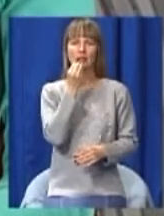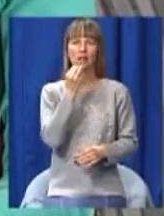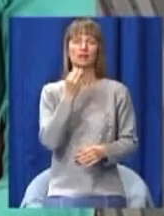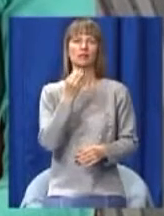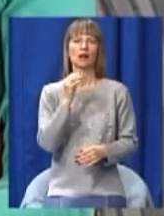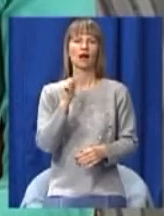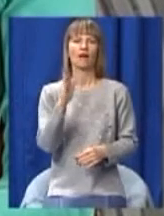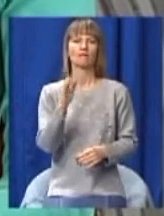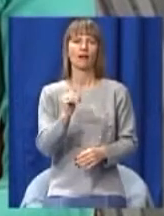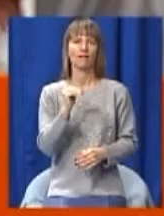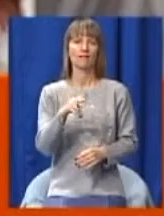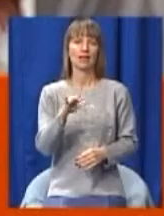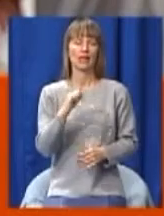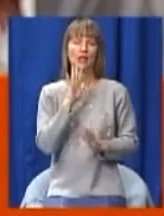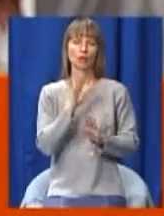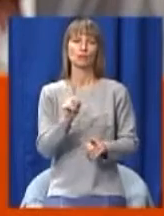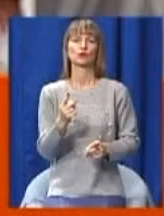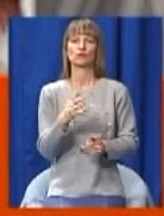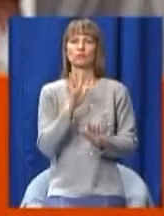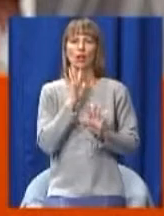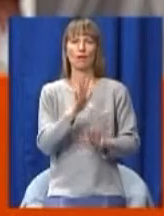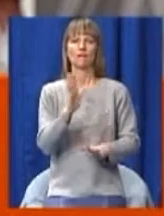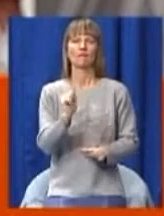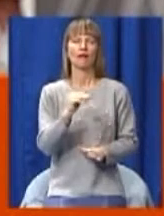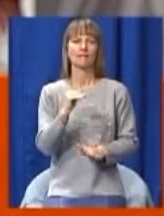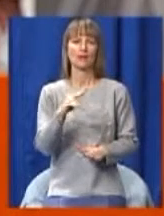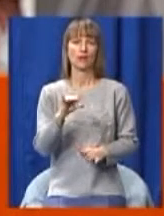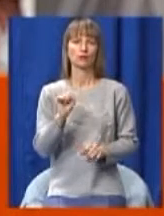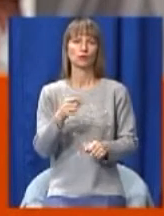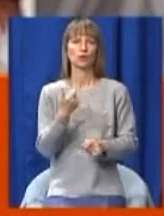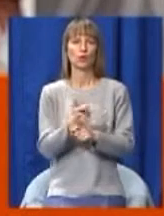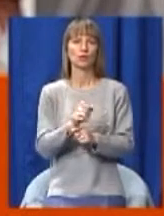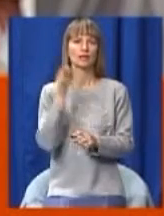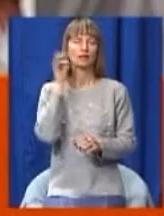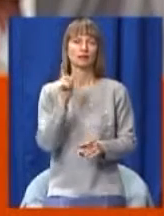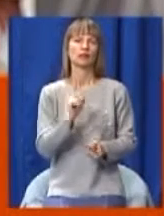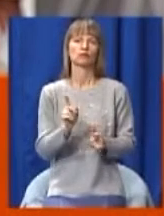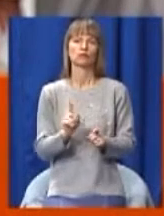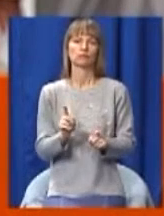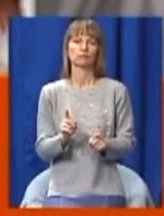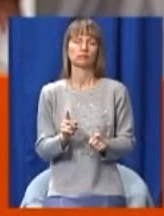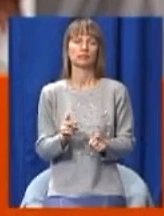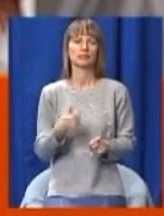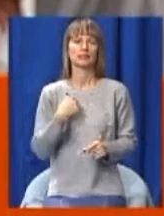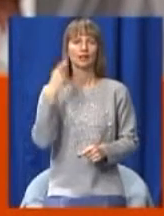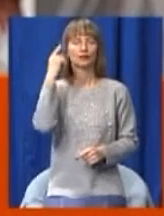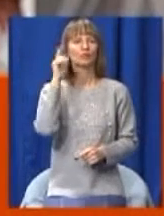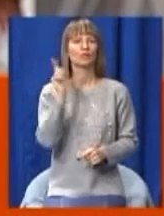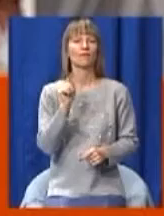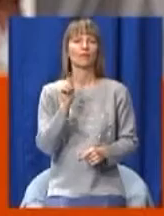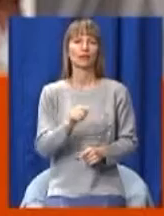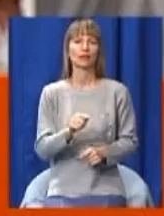їдять, а от вафлі не люблять. Як ти думаєш, чому вони не їдять вафлі? Може, вони надто солодкі чи ще щось? Я думаю, що